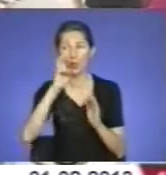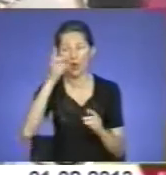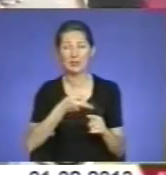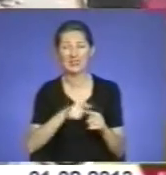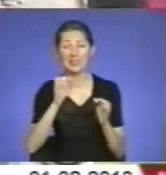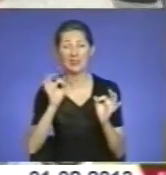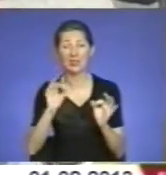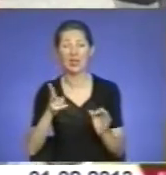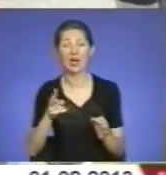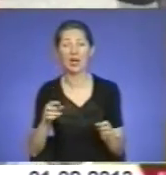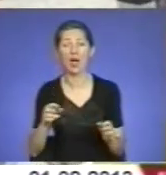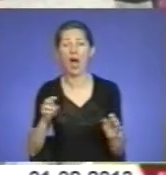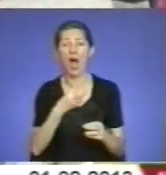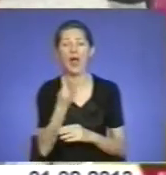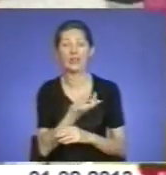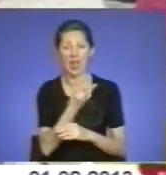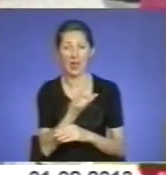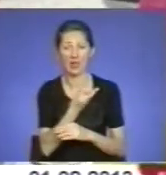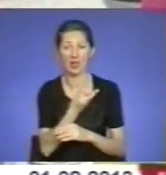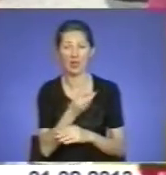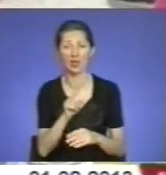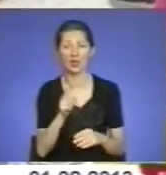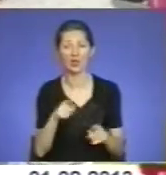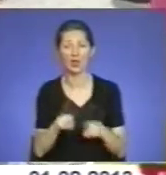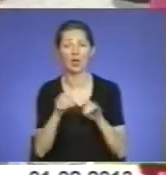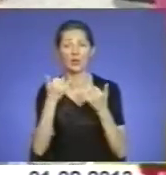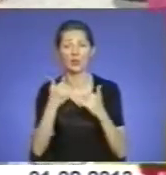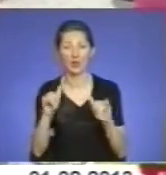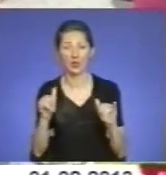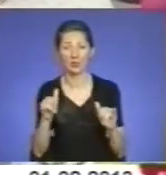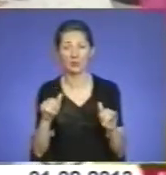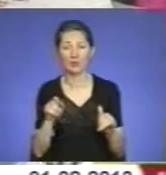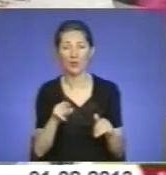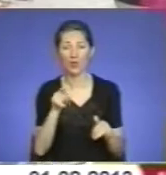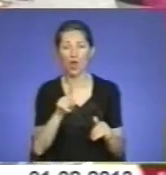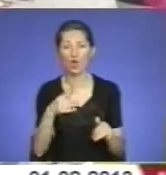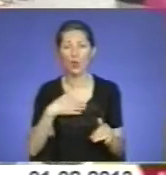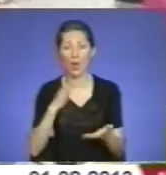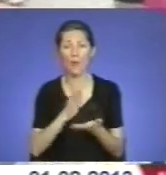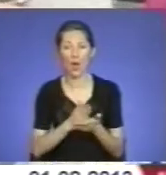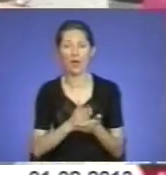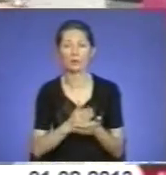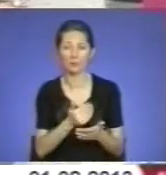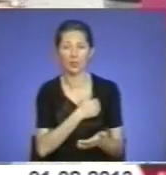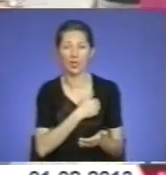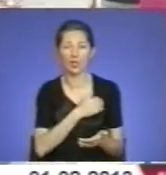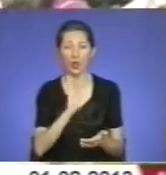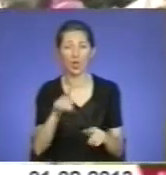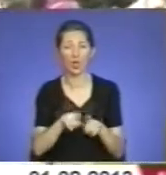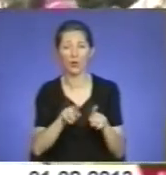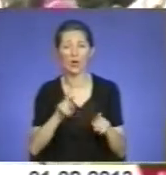істинна енергія. Це щось таке дивовижне, як до того, що ми маємо стремитись бути таким, як